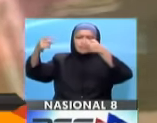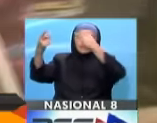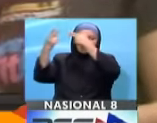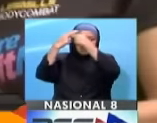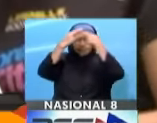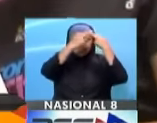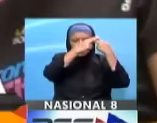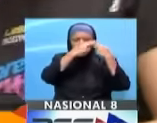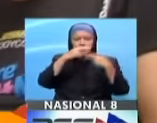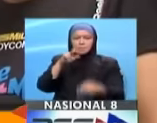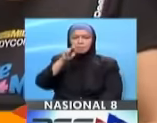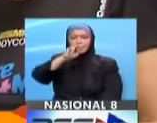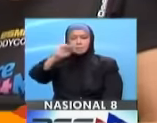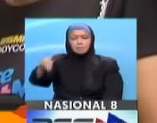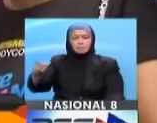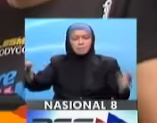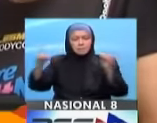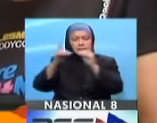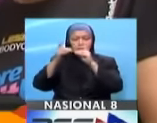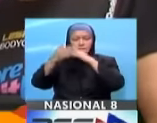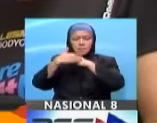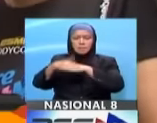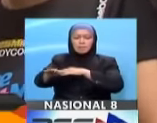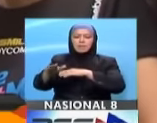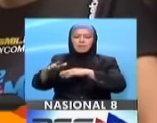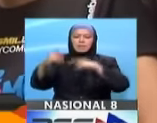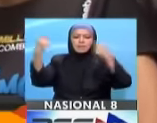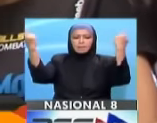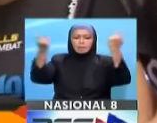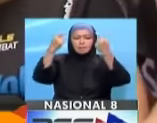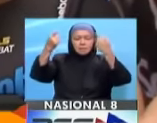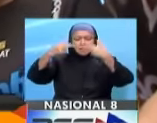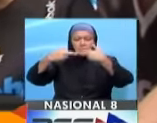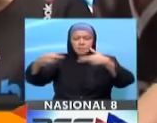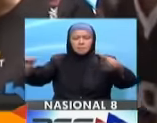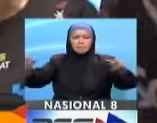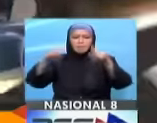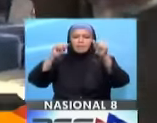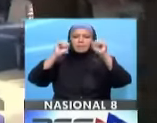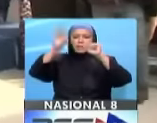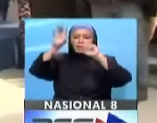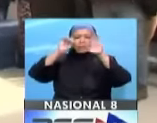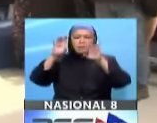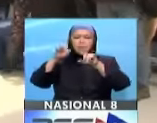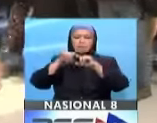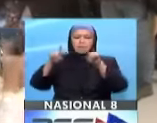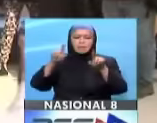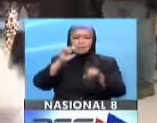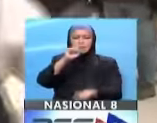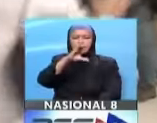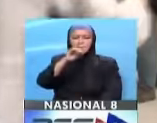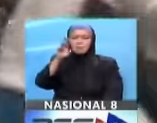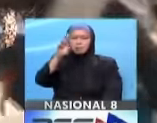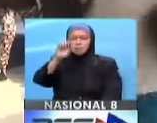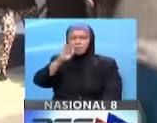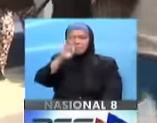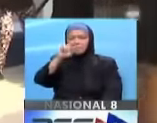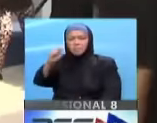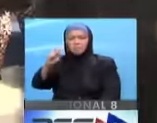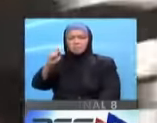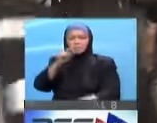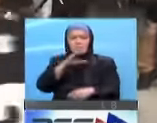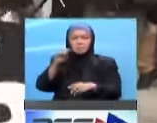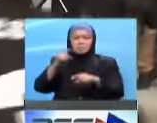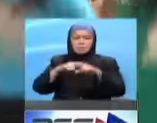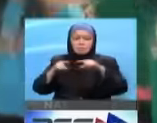ditemui selepas majlis pelancaran Pesta Skor Fit Mob yang berlangsung di Shah Alam. Skor Fit Mob berteraskan